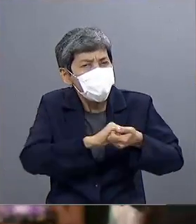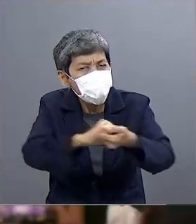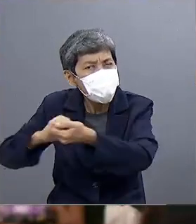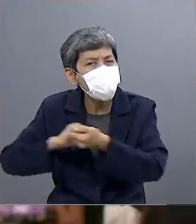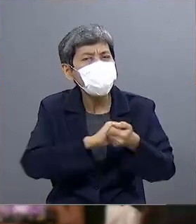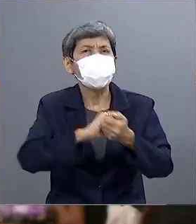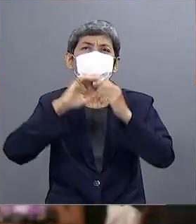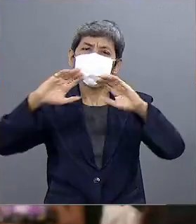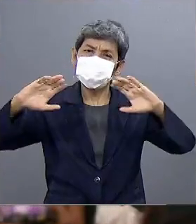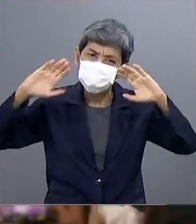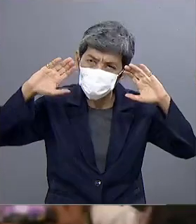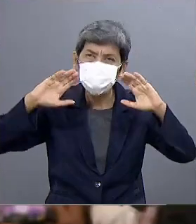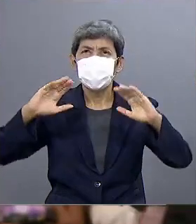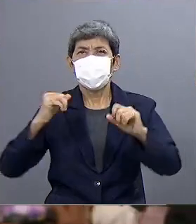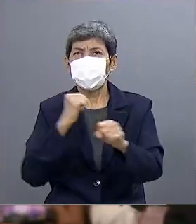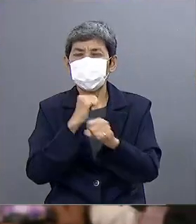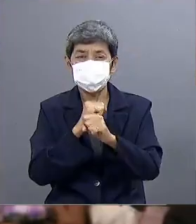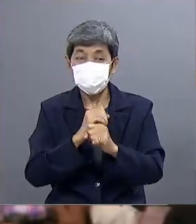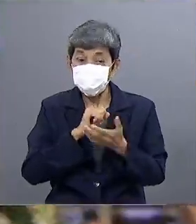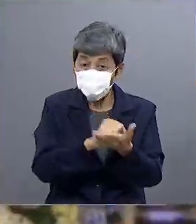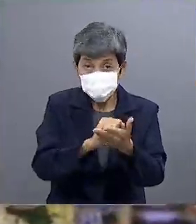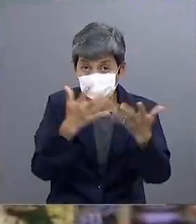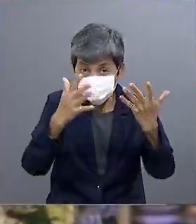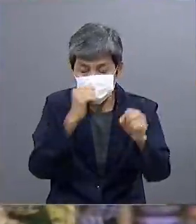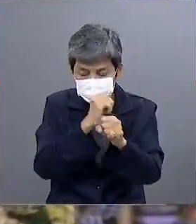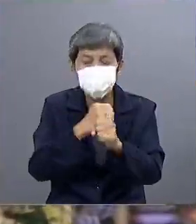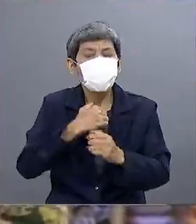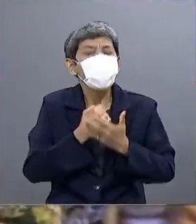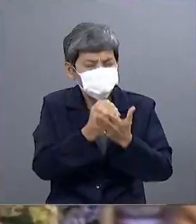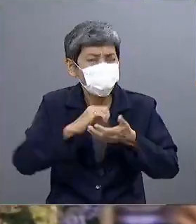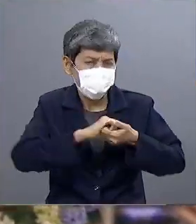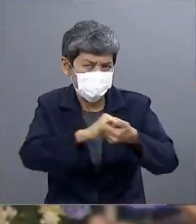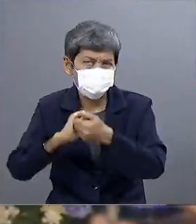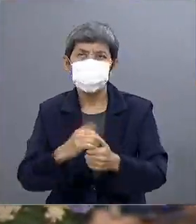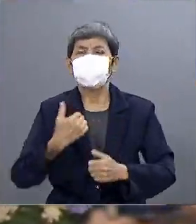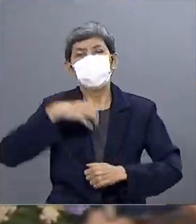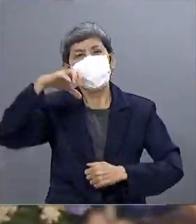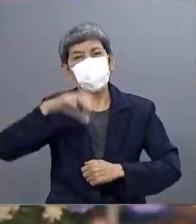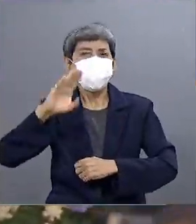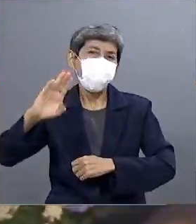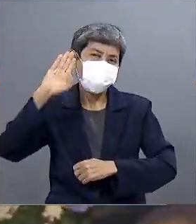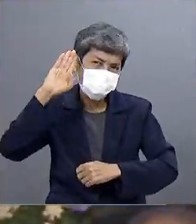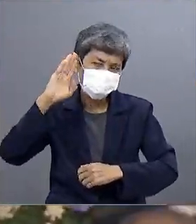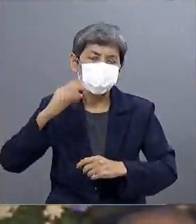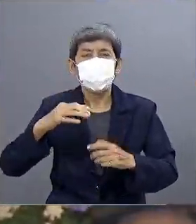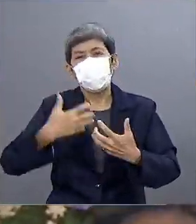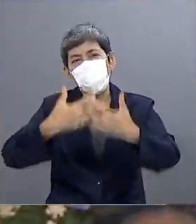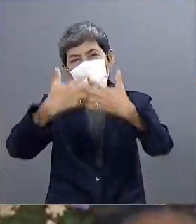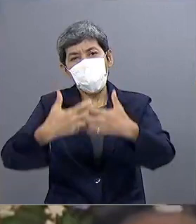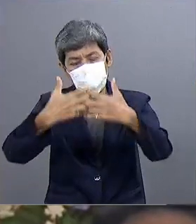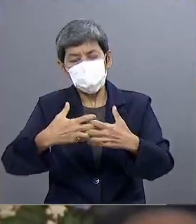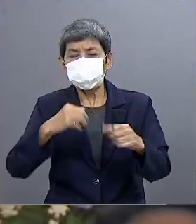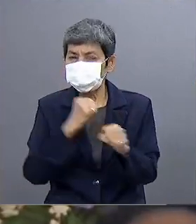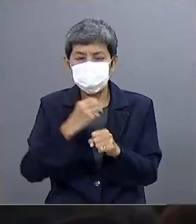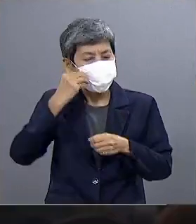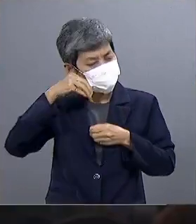รัฐที่ไม่ใช่หน่วยบริการป้องกันและควบคุมโรคสถานประกอบการของเอกชนขนาดใหญ่นะคะยังคงให้ work from home อยู่นะค